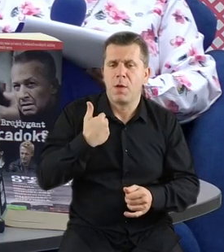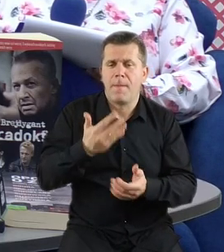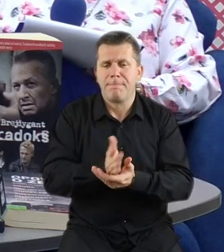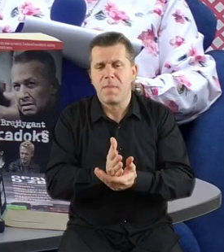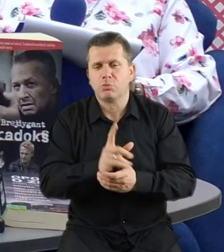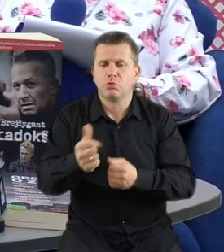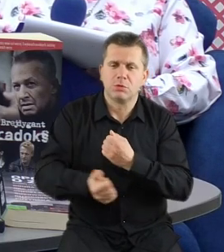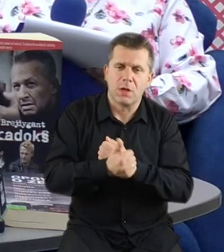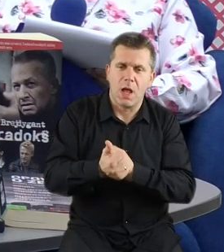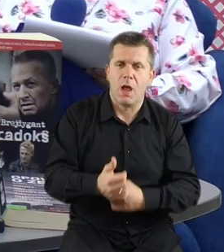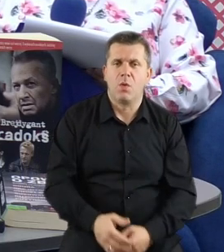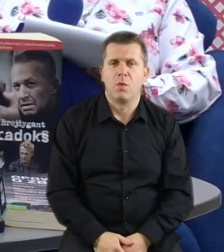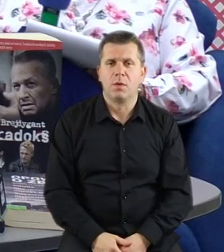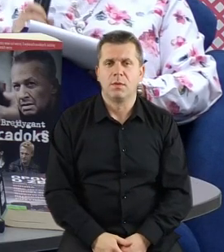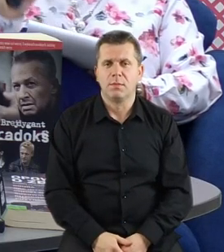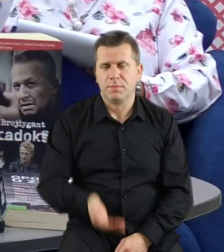pomiędzy. No,